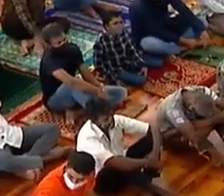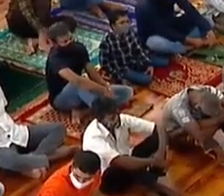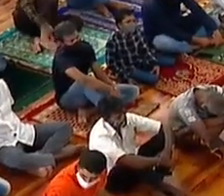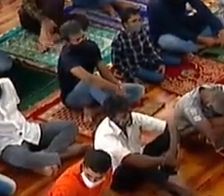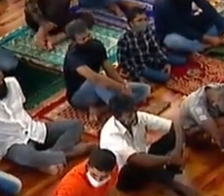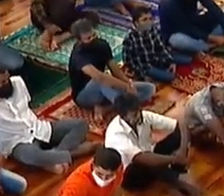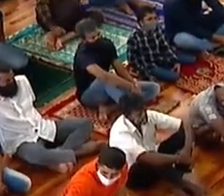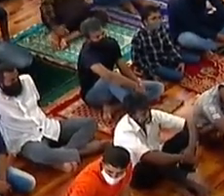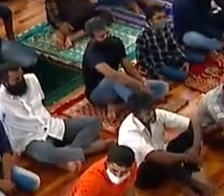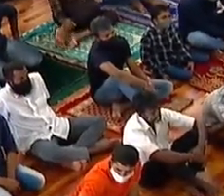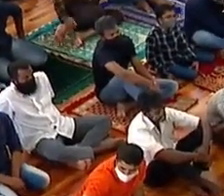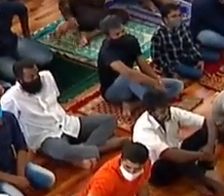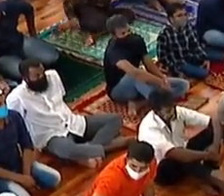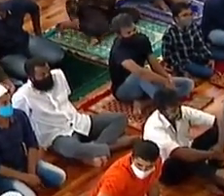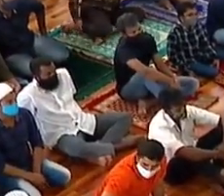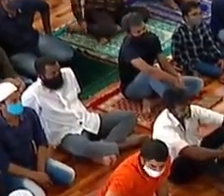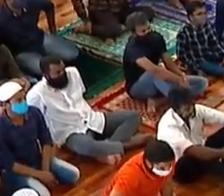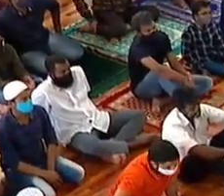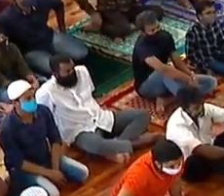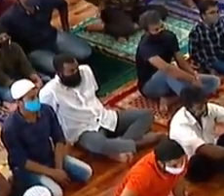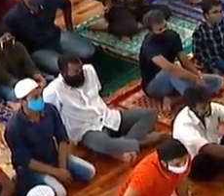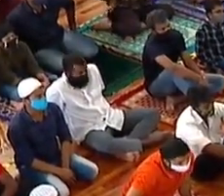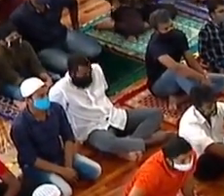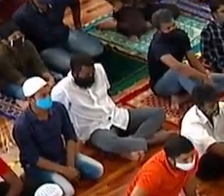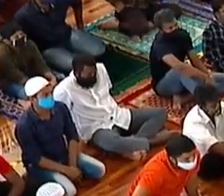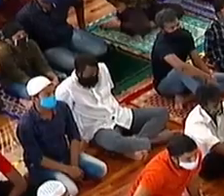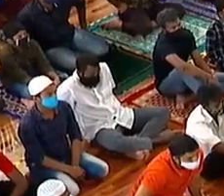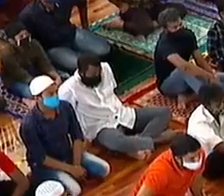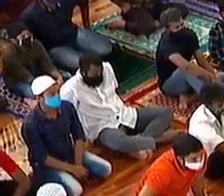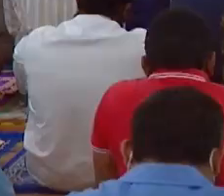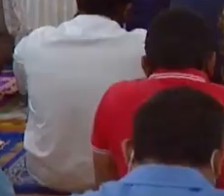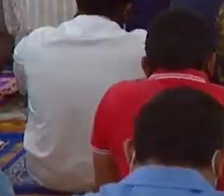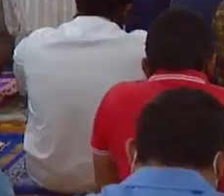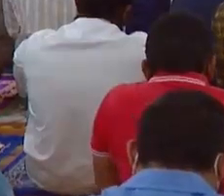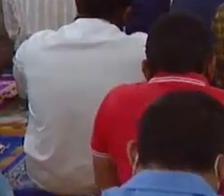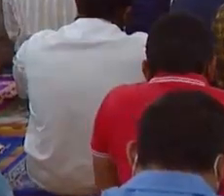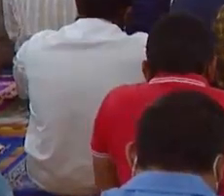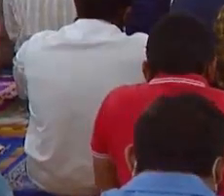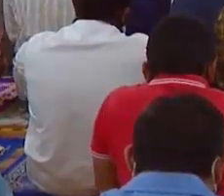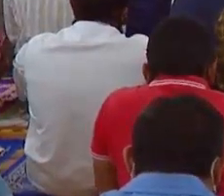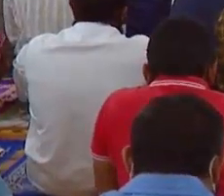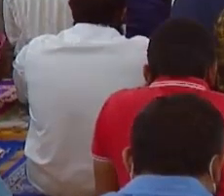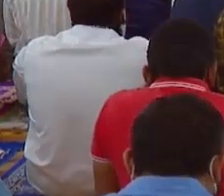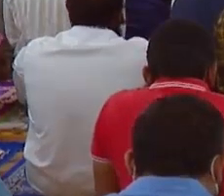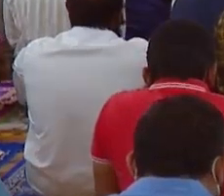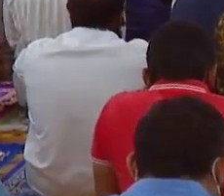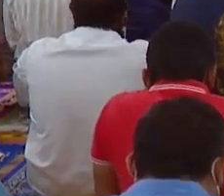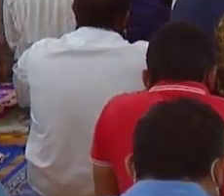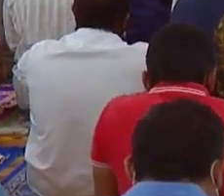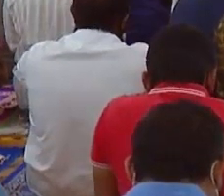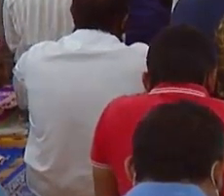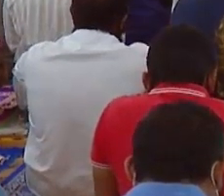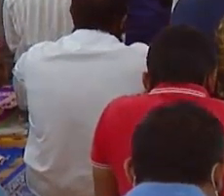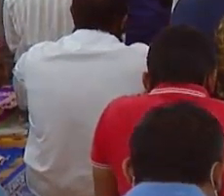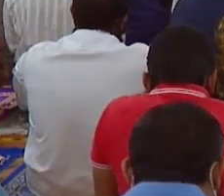الحمد لله الحمد لله رب العالمين واشهد ان لا اله الا الله وحده